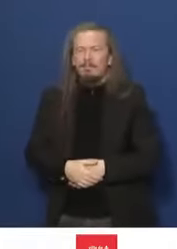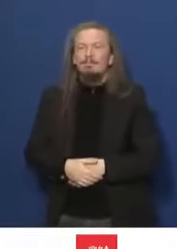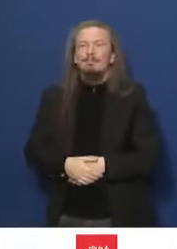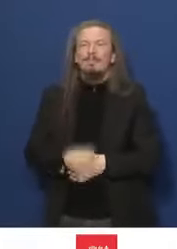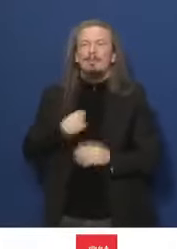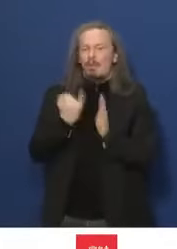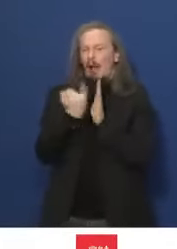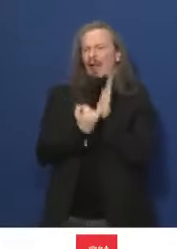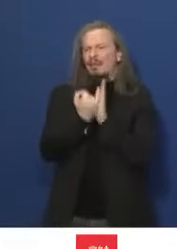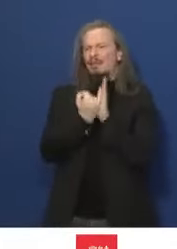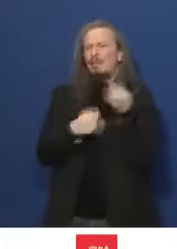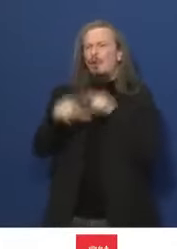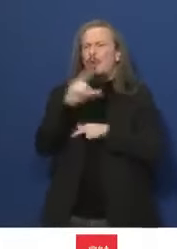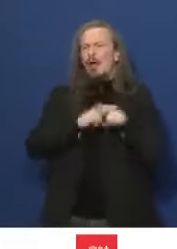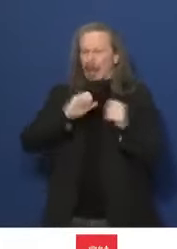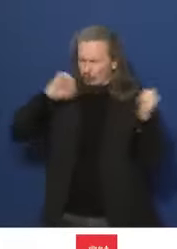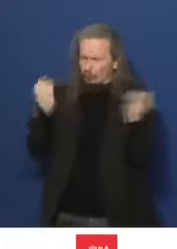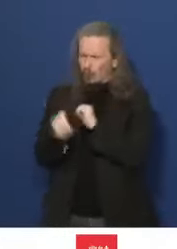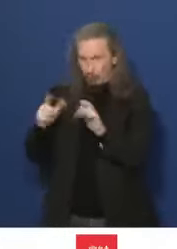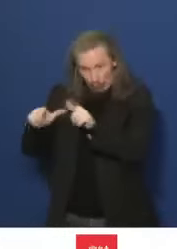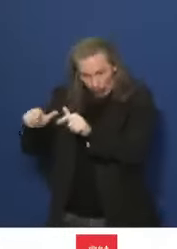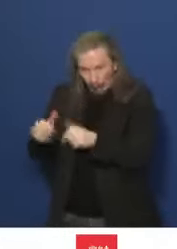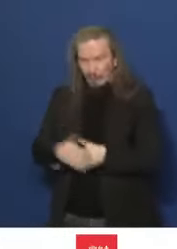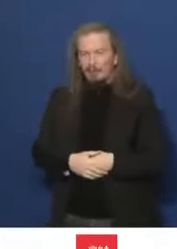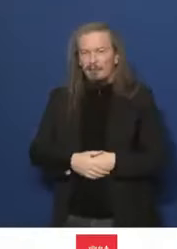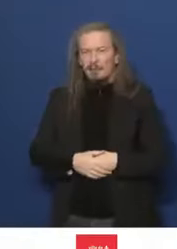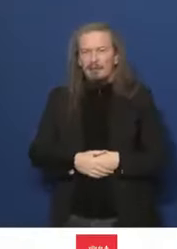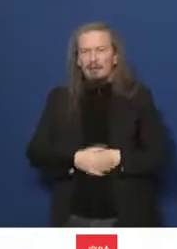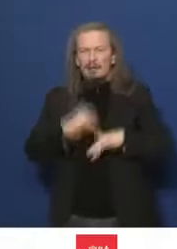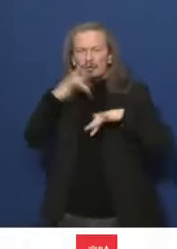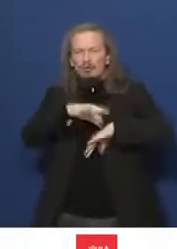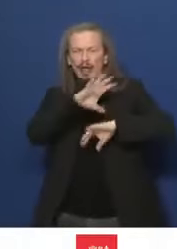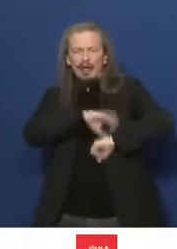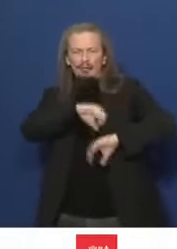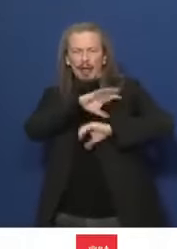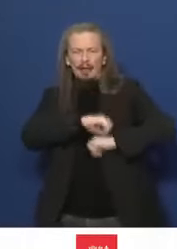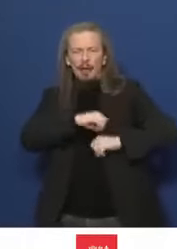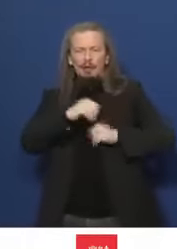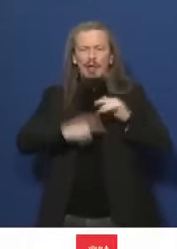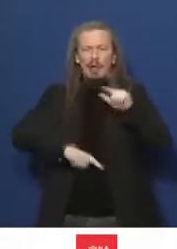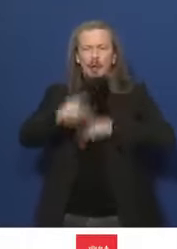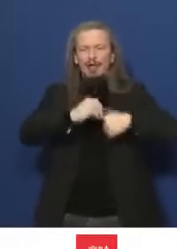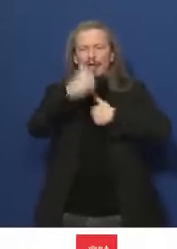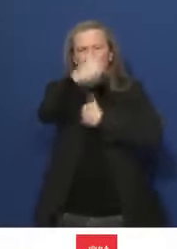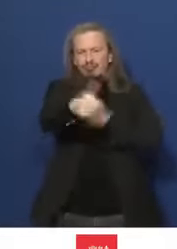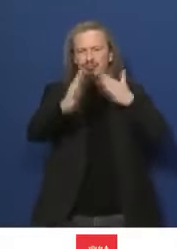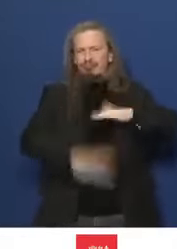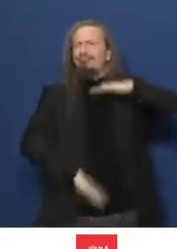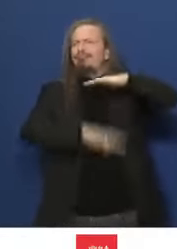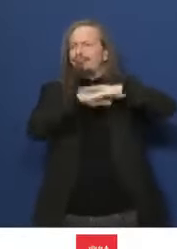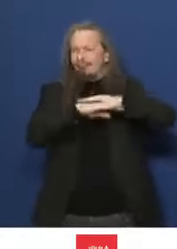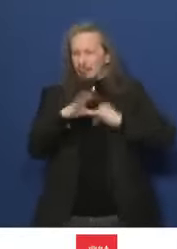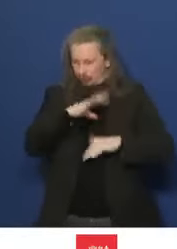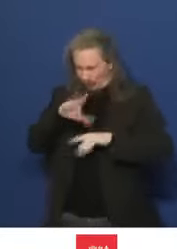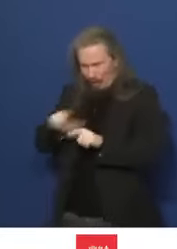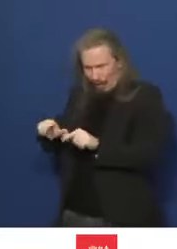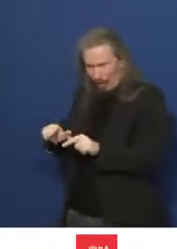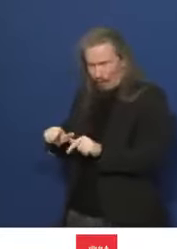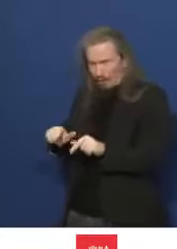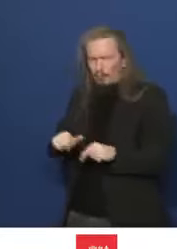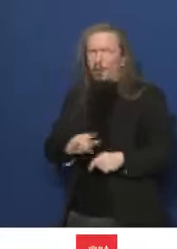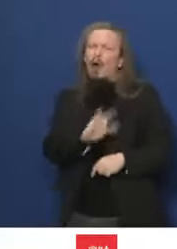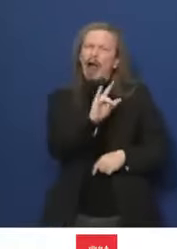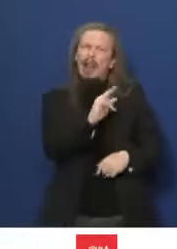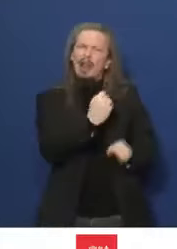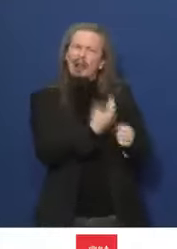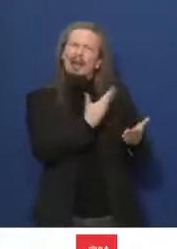loyers commerciaux. Il y a la question de l'expérimentation de l'encadrement des loyers commerciaux. Alors certes, vous travaillez à Lille, mais je pense